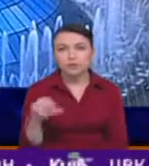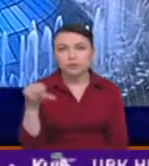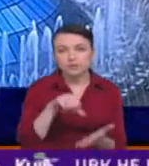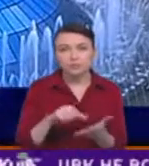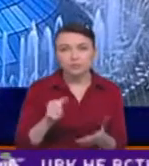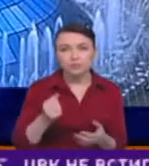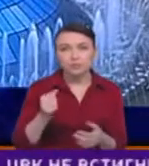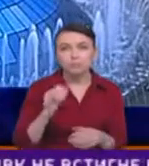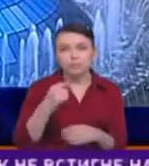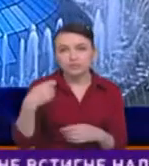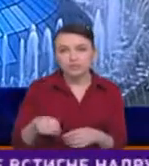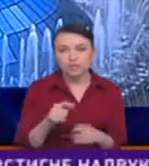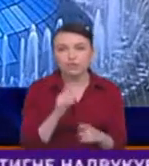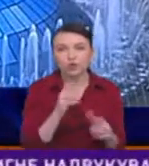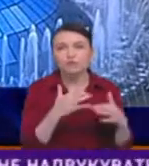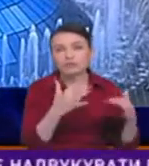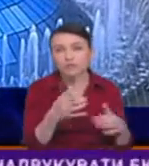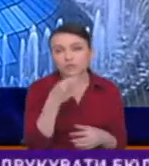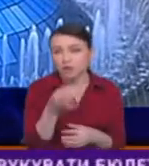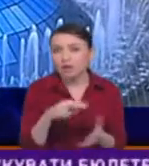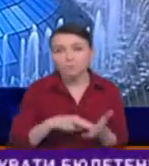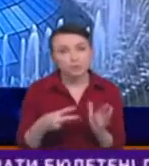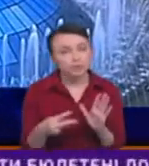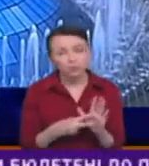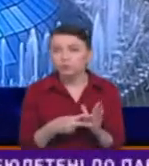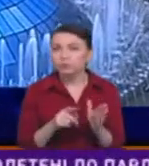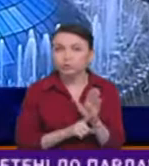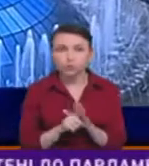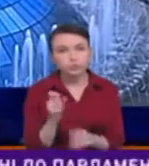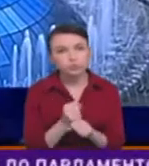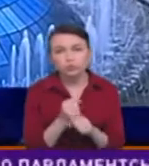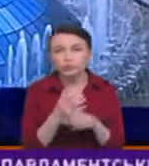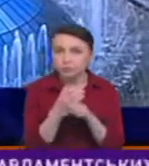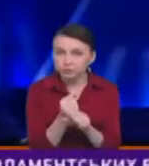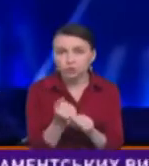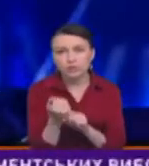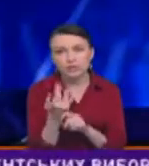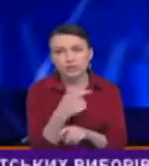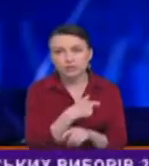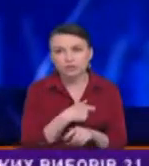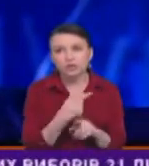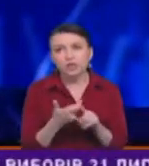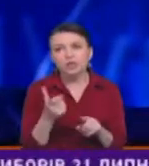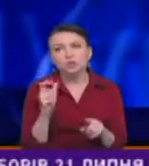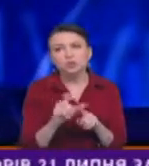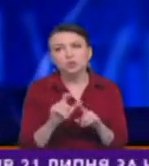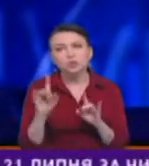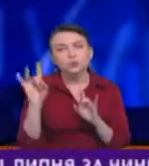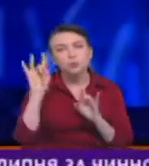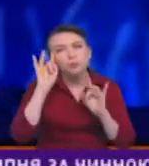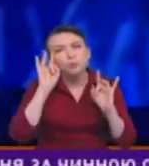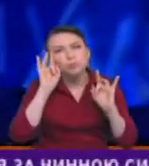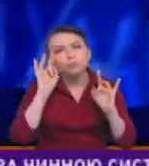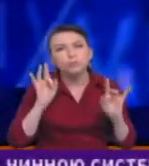президента в Верховній Раді, так само сказав, що ми плануємо почати роботу по зменшенні кількості депутатів. Це дуже популярні популістські тези, завжди